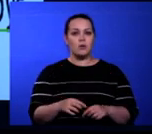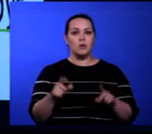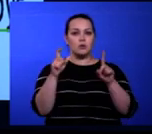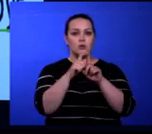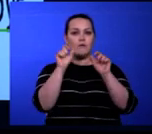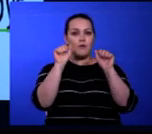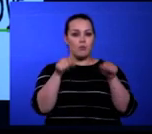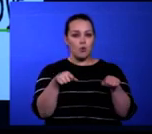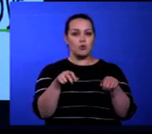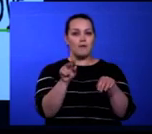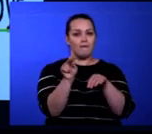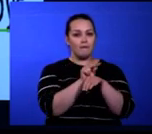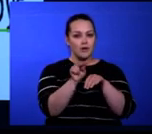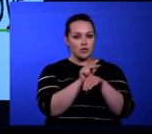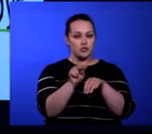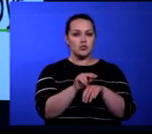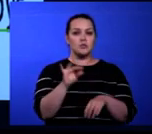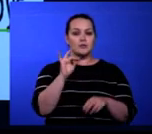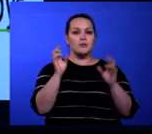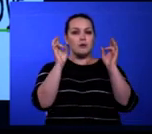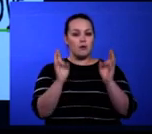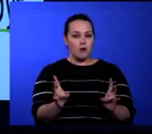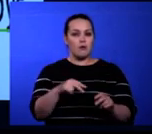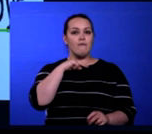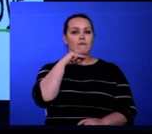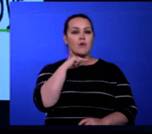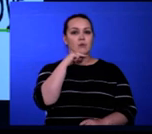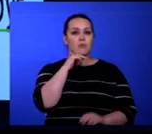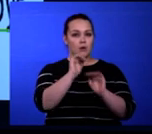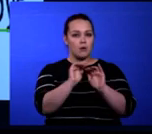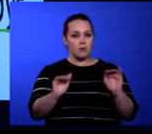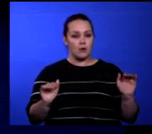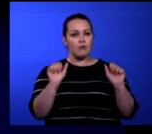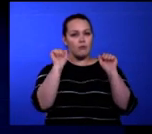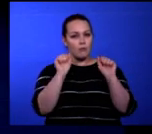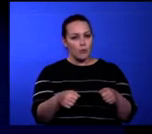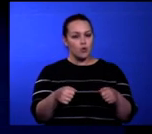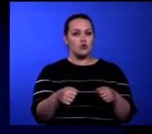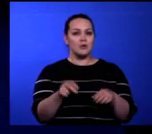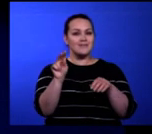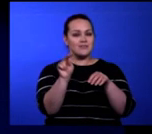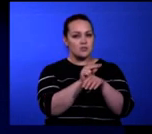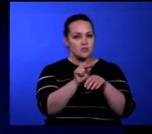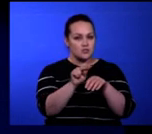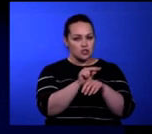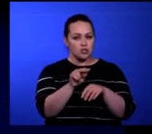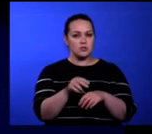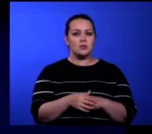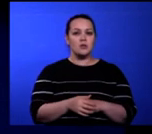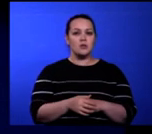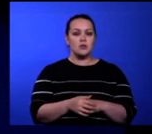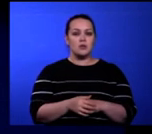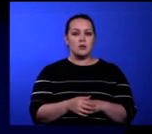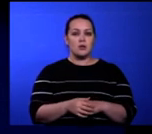можно излечить и ранить. Обратите внимание, ребята, можно излечить –